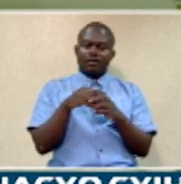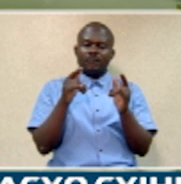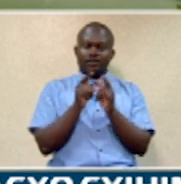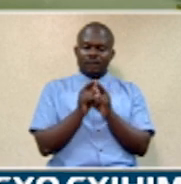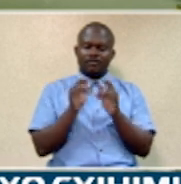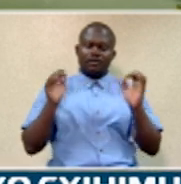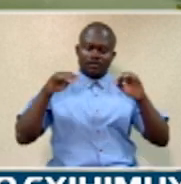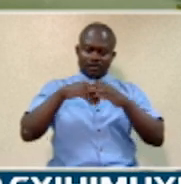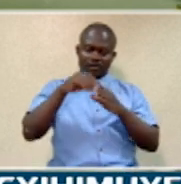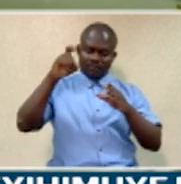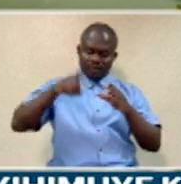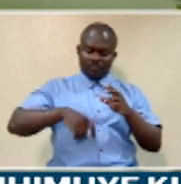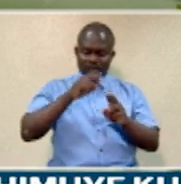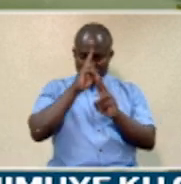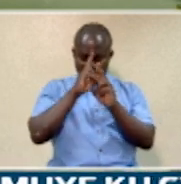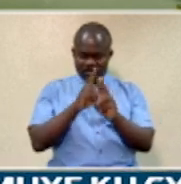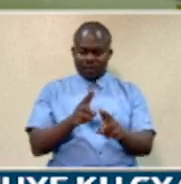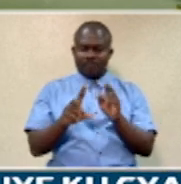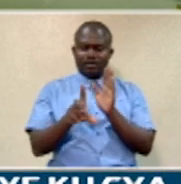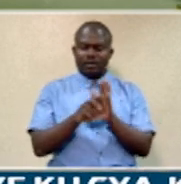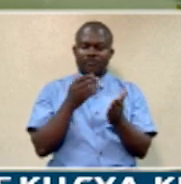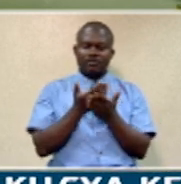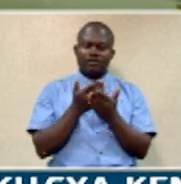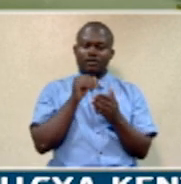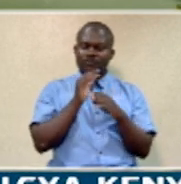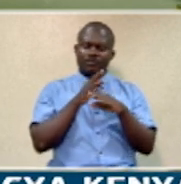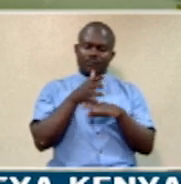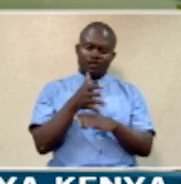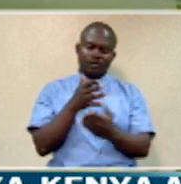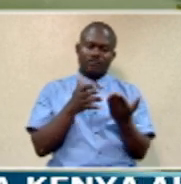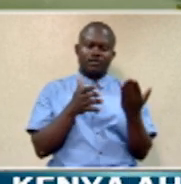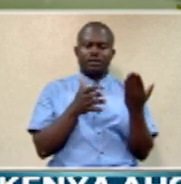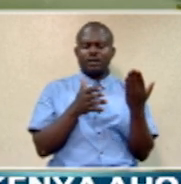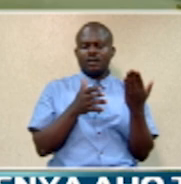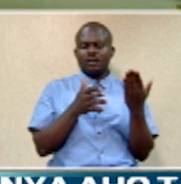inama n'amateraniro bigomba kubahiriza amabwiriza asaba kutarenza